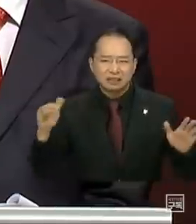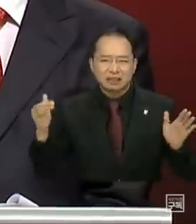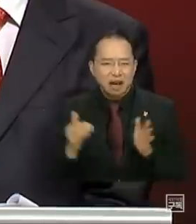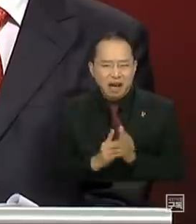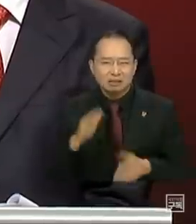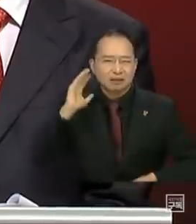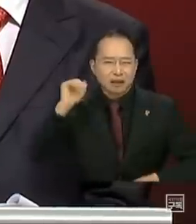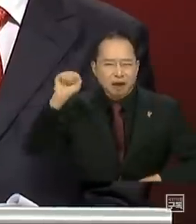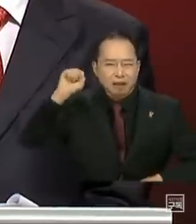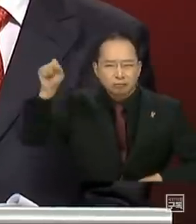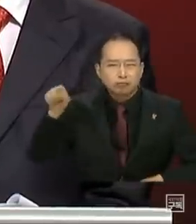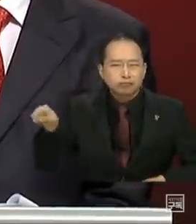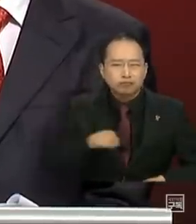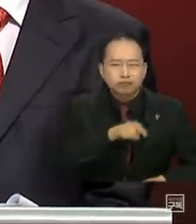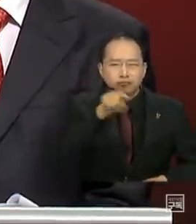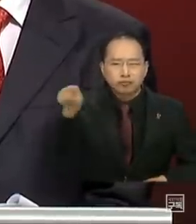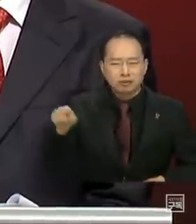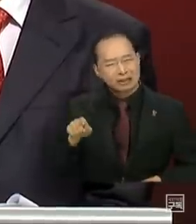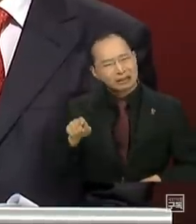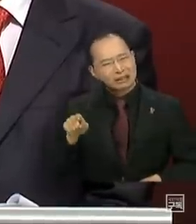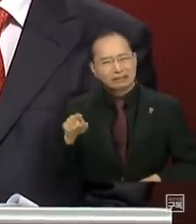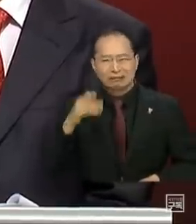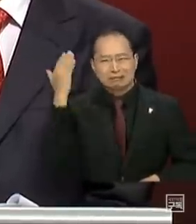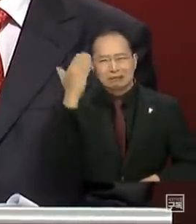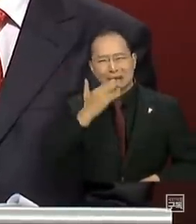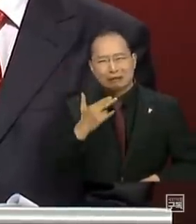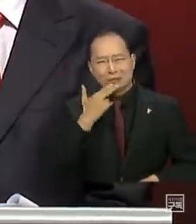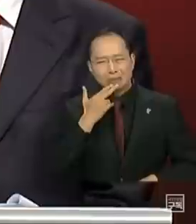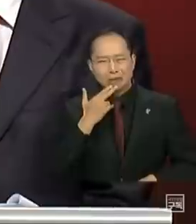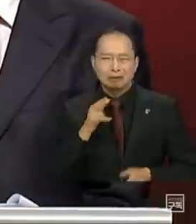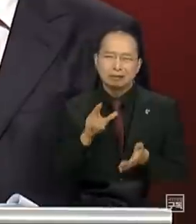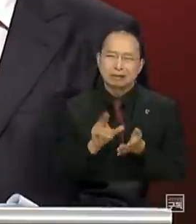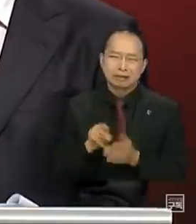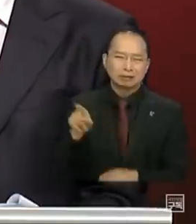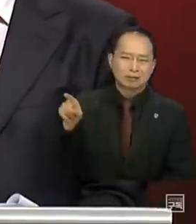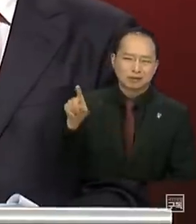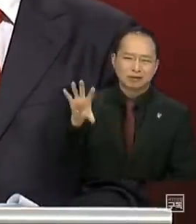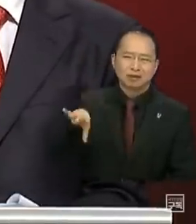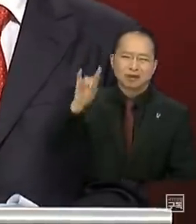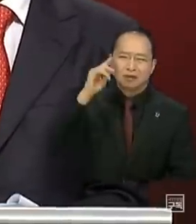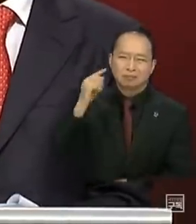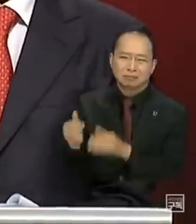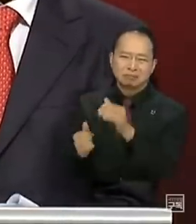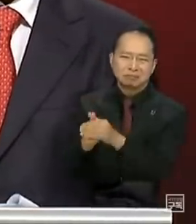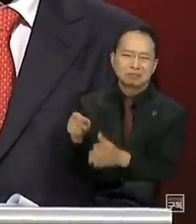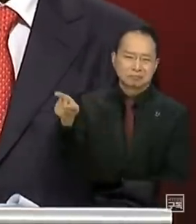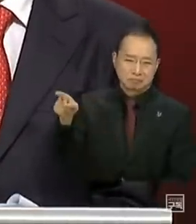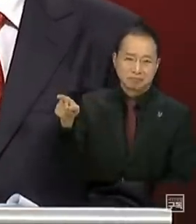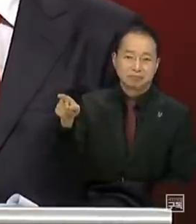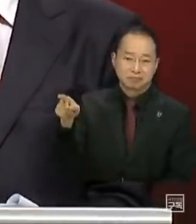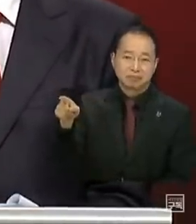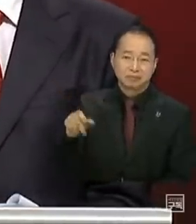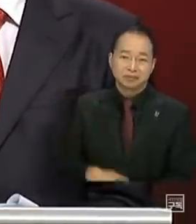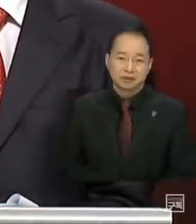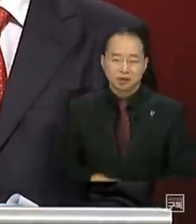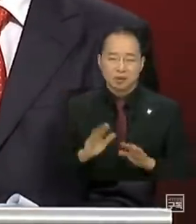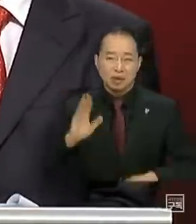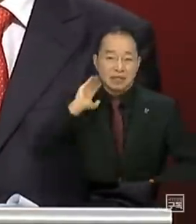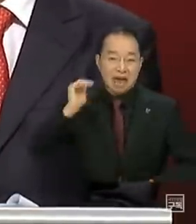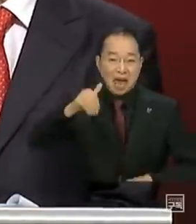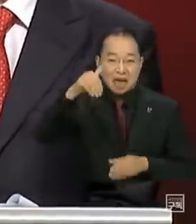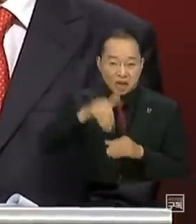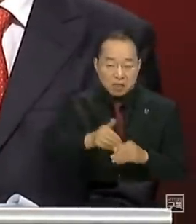중에서 이만큼 도덕성이 없는 사람은 저는 처음 봅니다. 그래서 이번 그